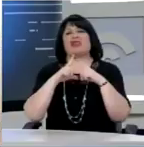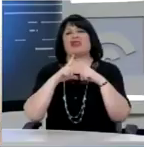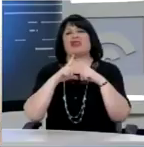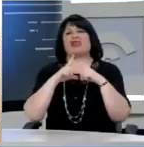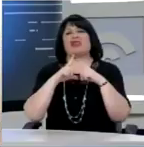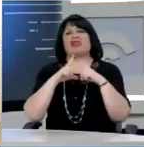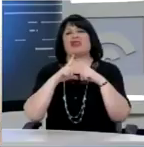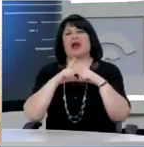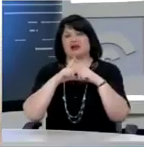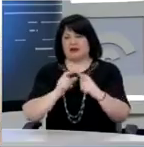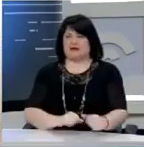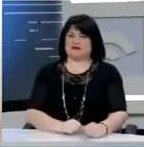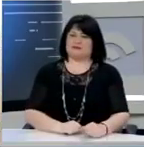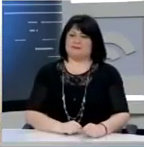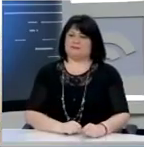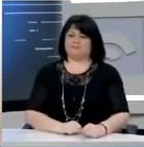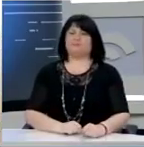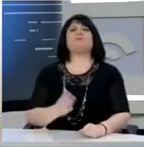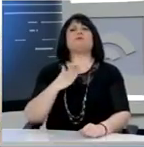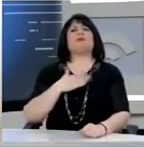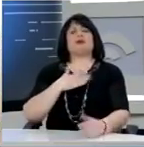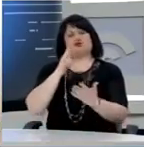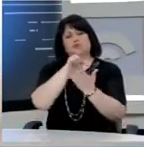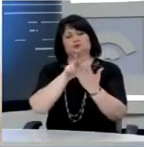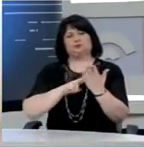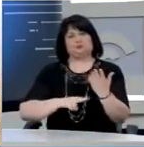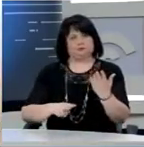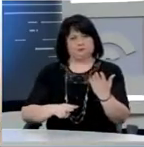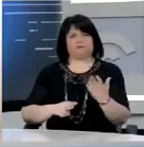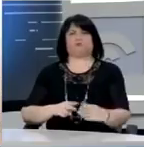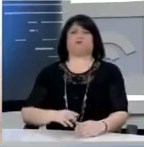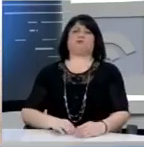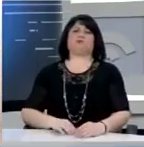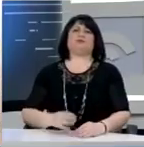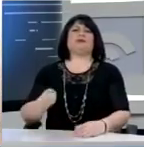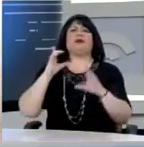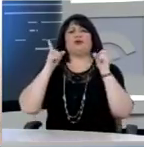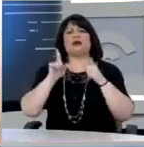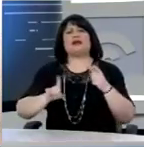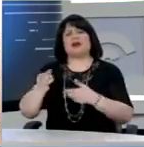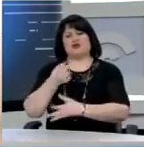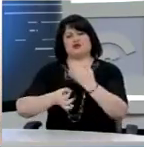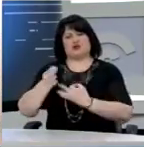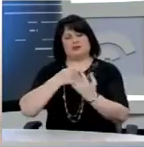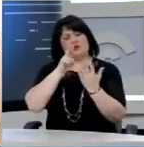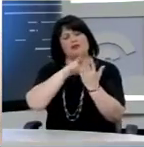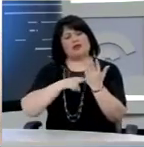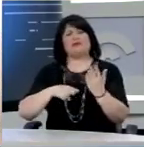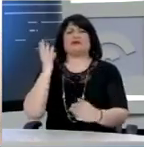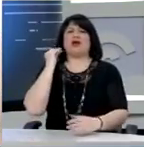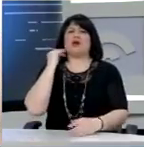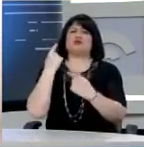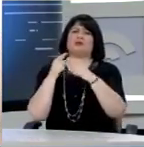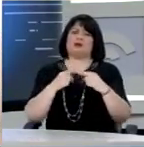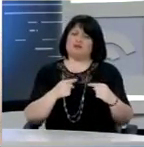Βουλευτές, μελέτησα, διάβασα την ομιλία του Προέδρου της Νέας Δημοκρατίας. Άκουσα και